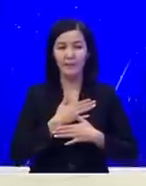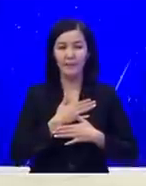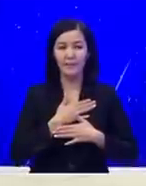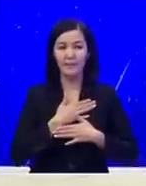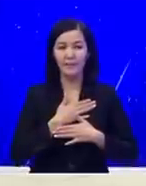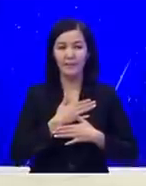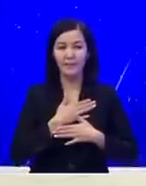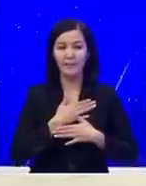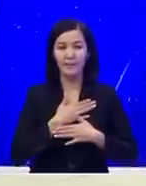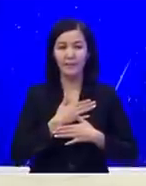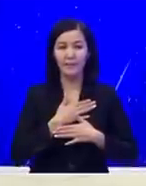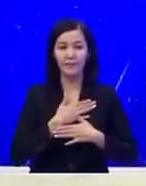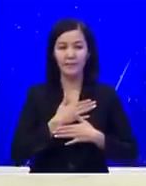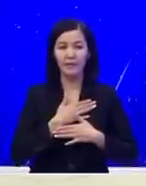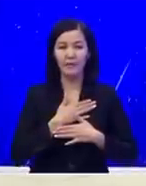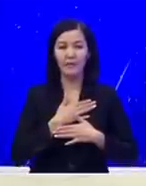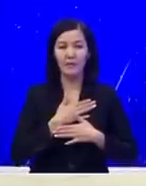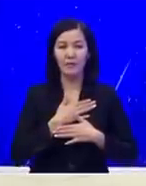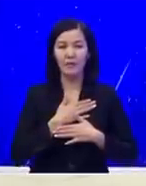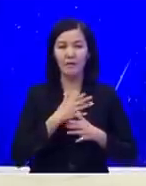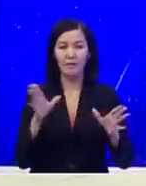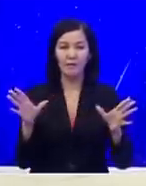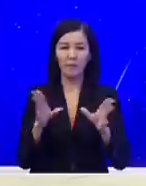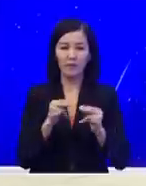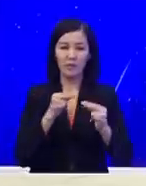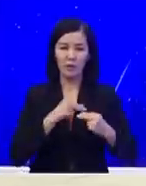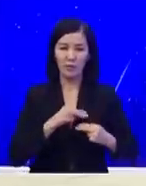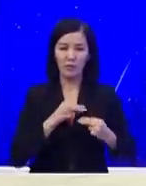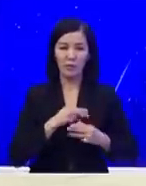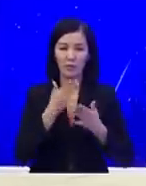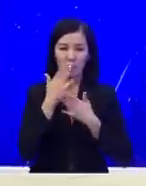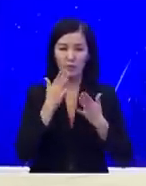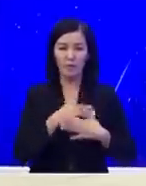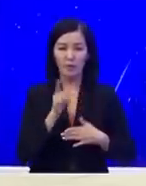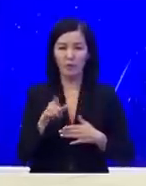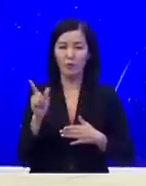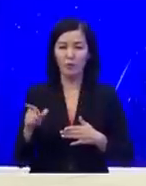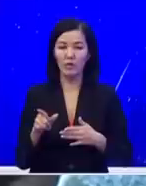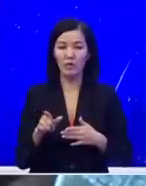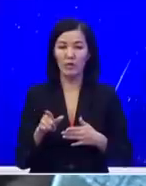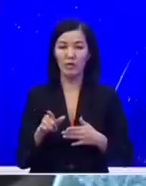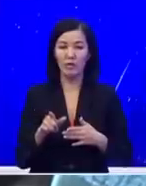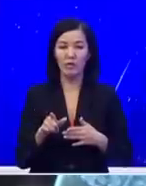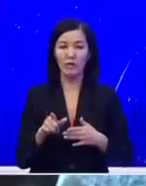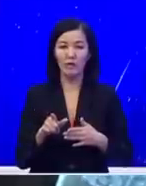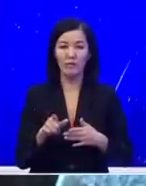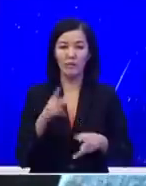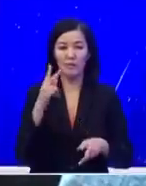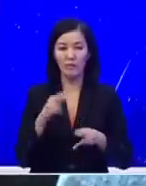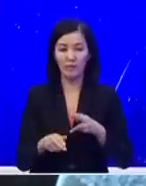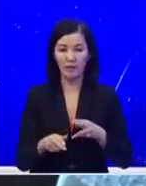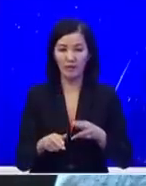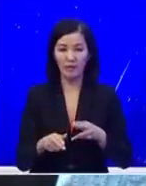как бы сказать, соратников, вместе работающих людей мы потеряли. Это Сержан Исламович, Бекен